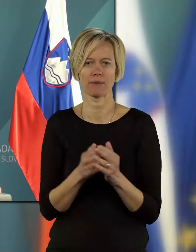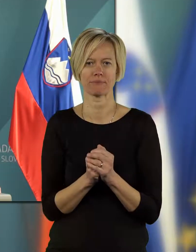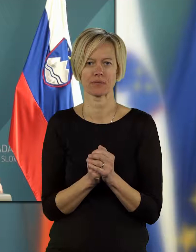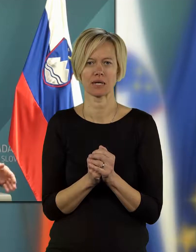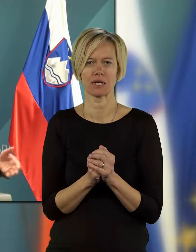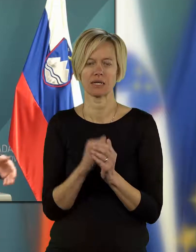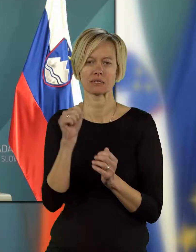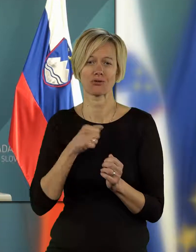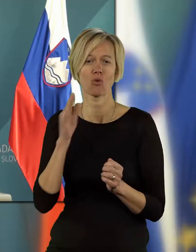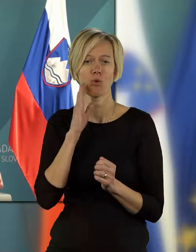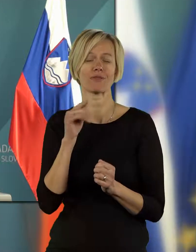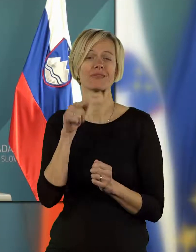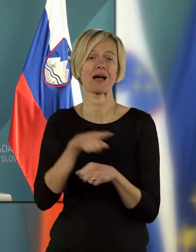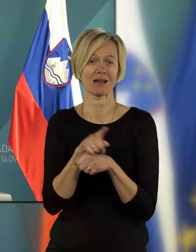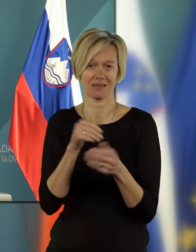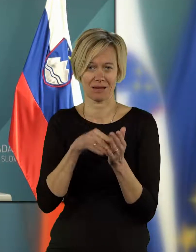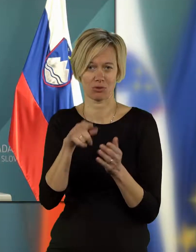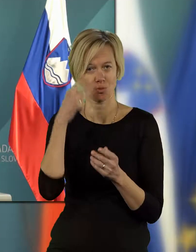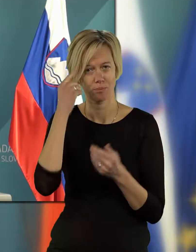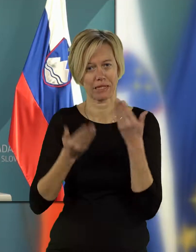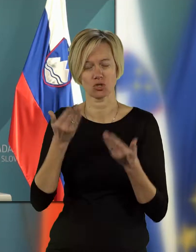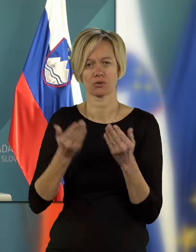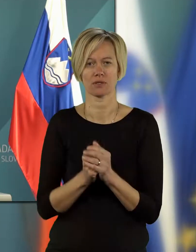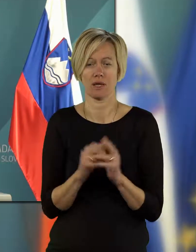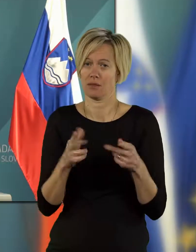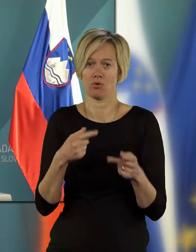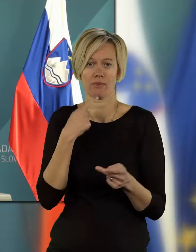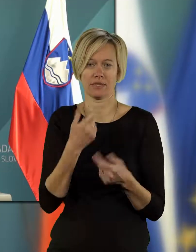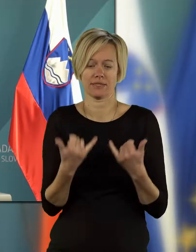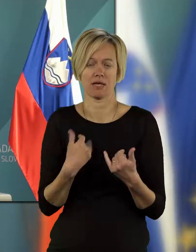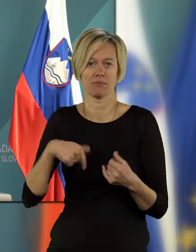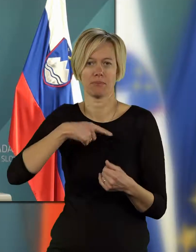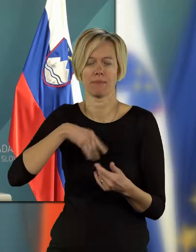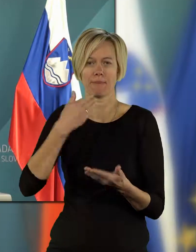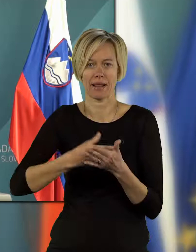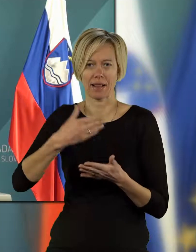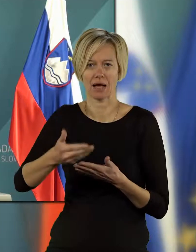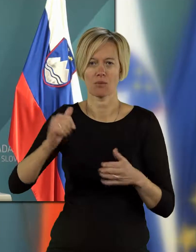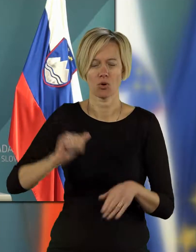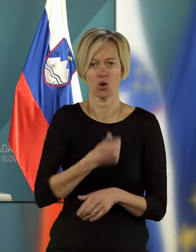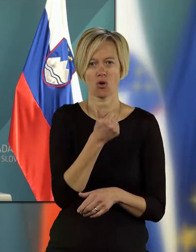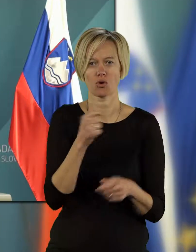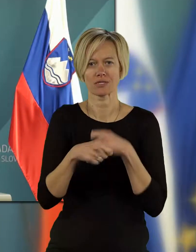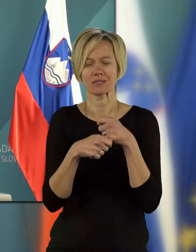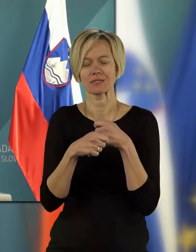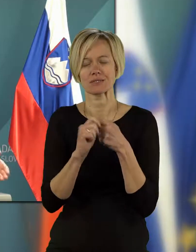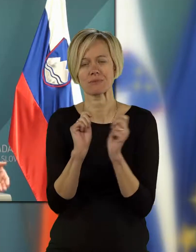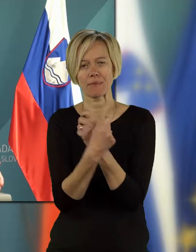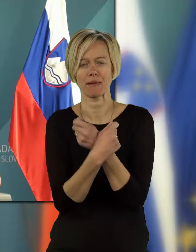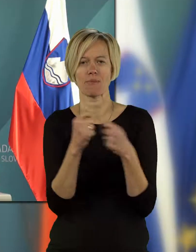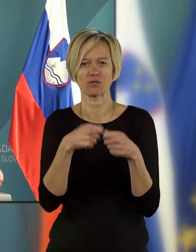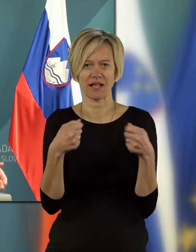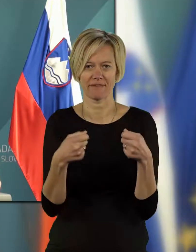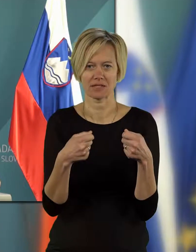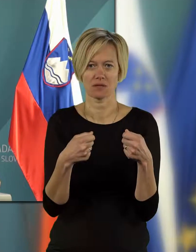treba presoditi takrat. Seveda ne morem reči, da s tem, ko smo predlagali ponovno spremembo zavez, da